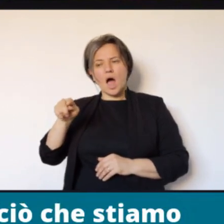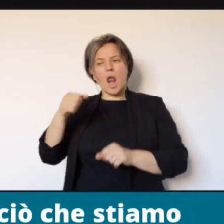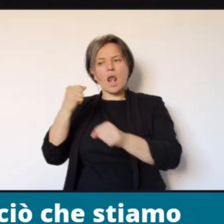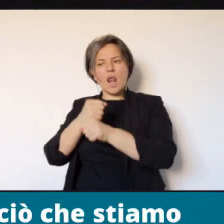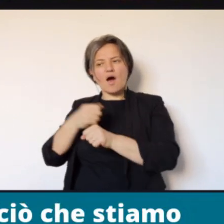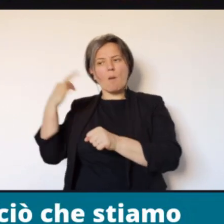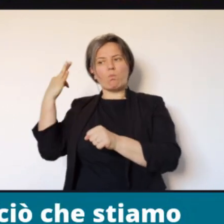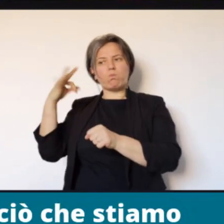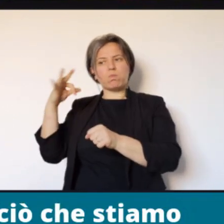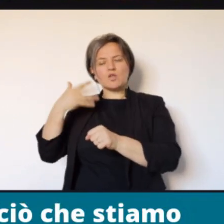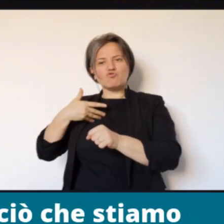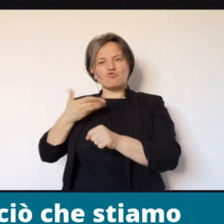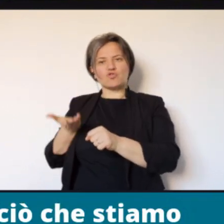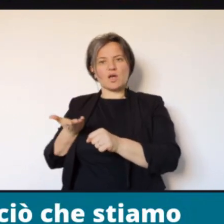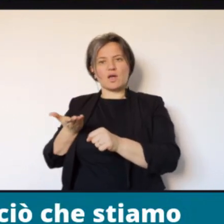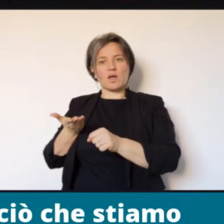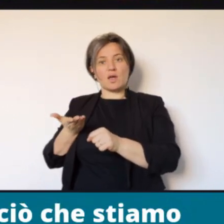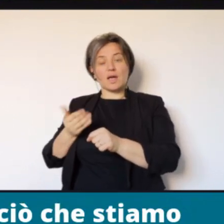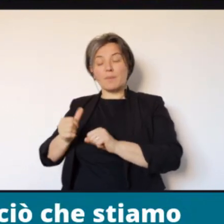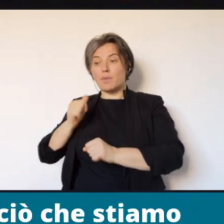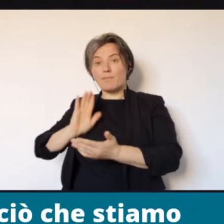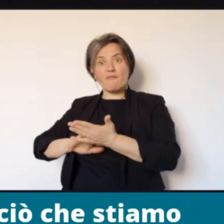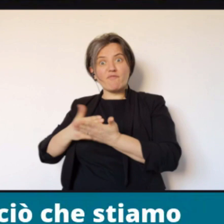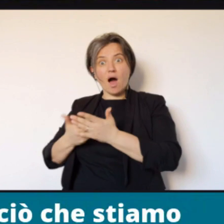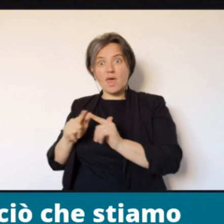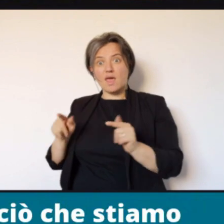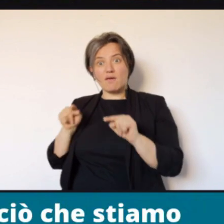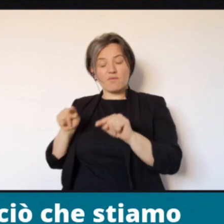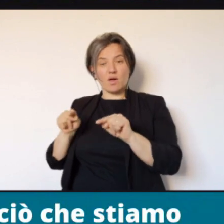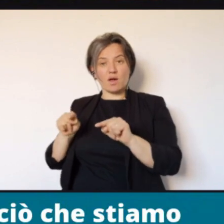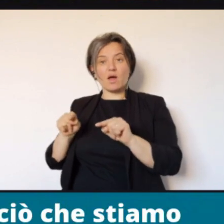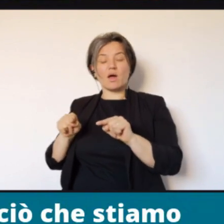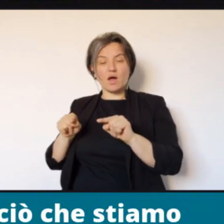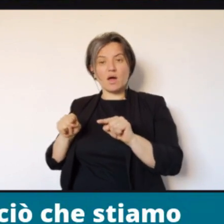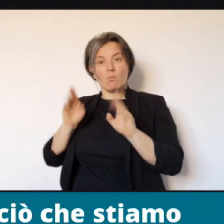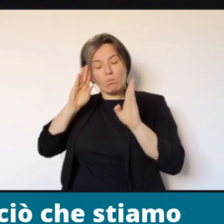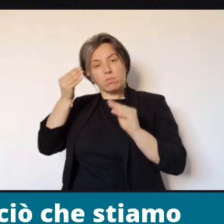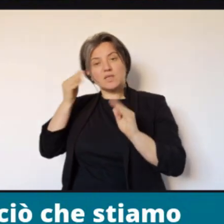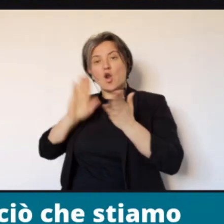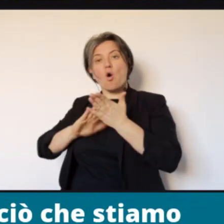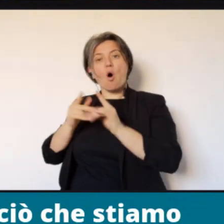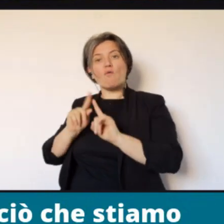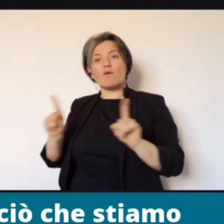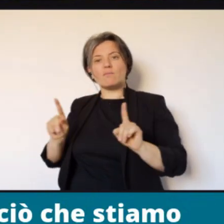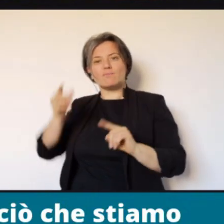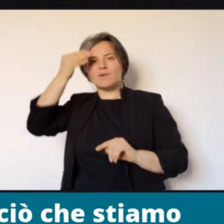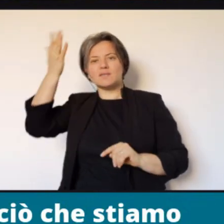preziosi che abbiamo declassato.